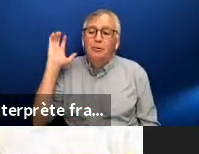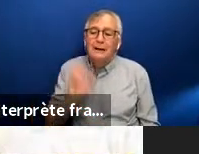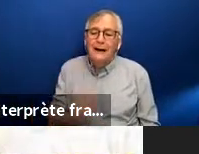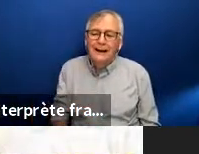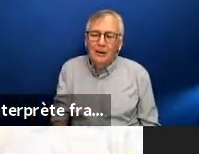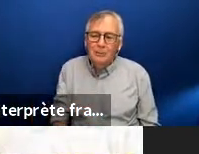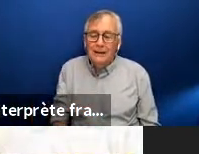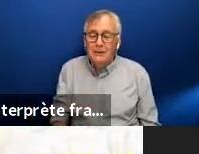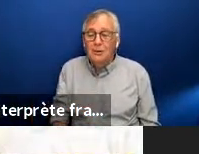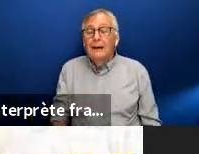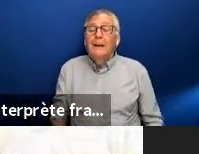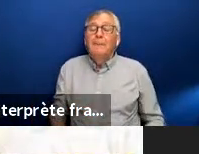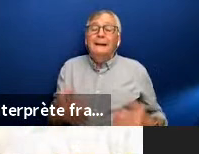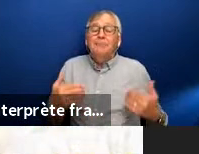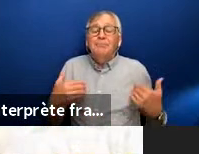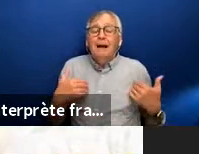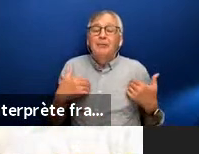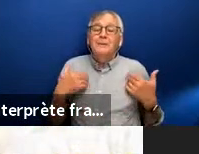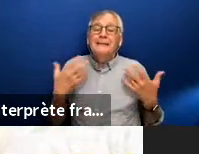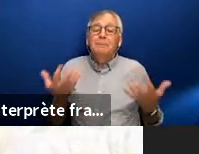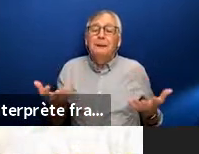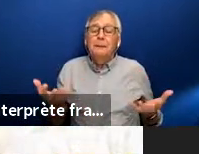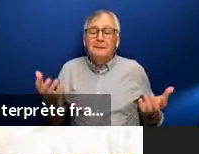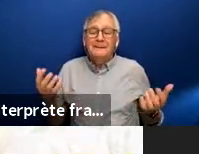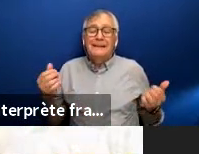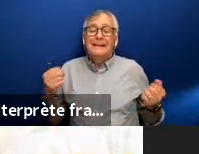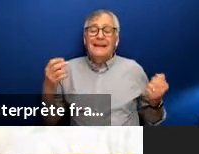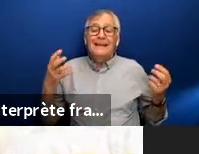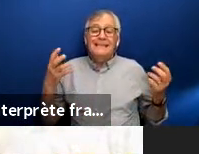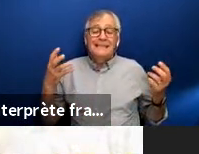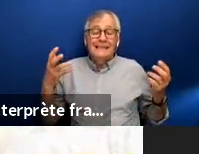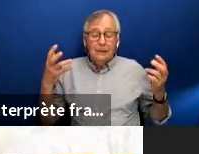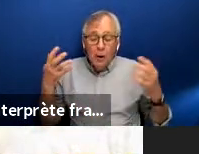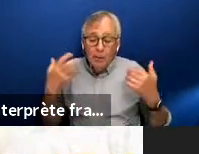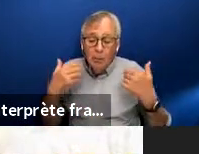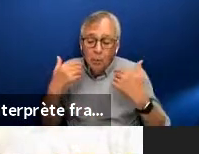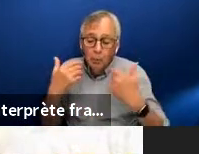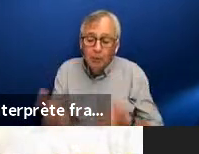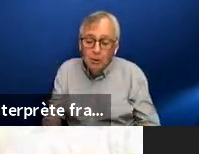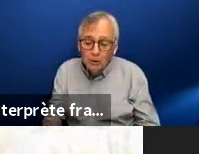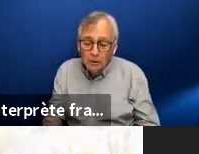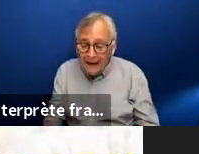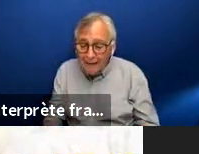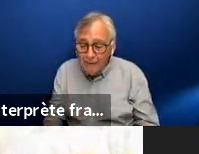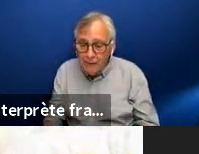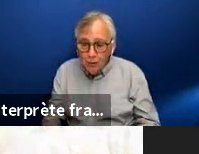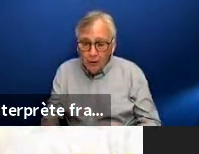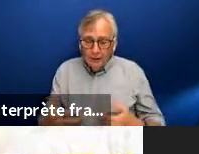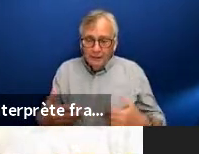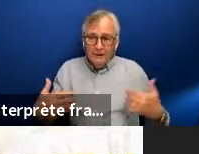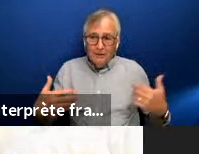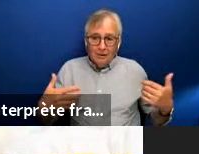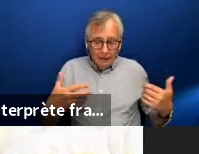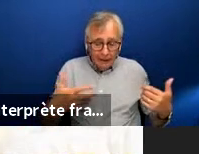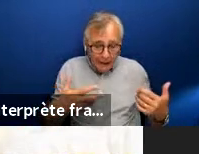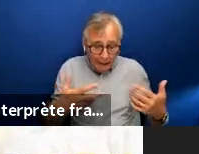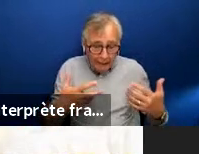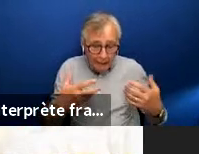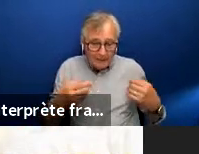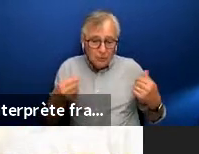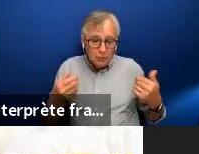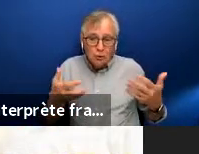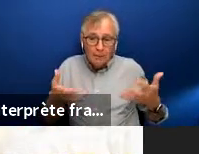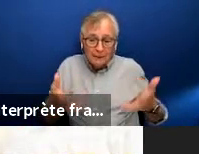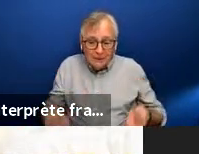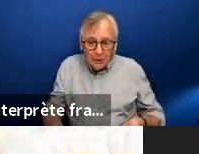pour ne pas nuire à la communication. Mais dans le fond, c'est pire parce que ça attire beaucoup plus la vue. Fait que